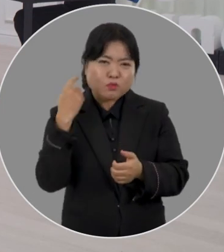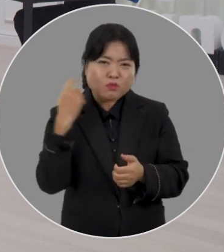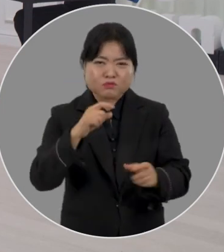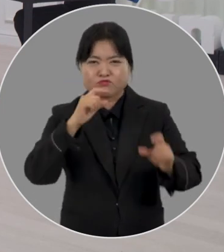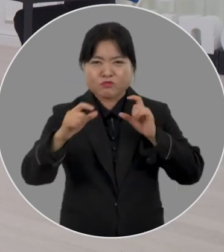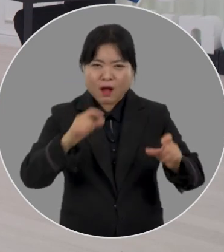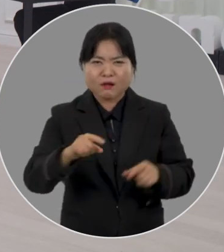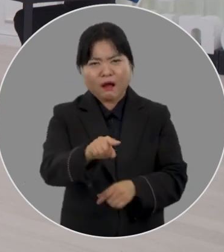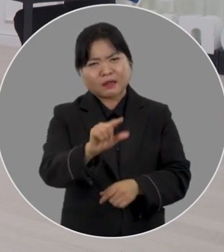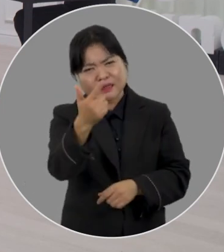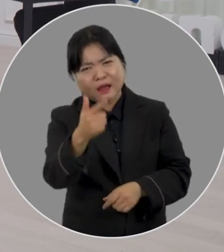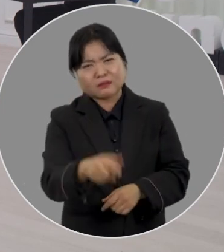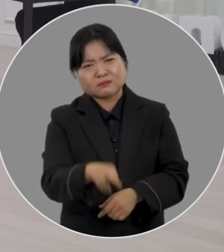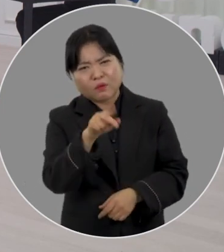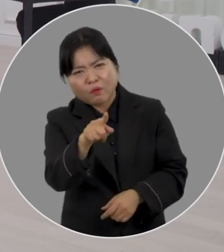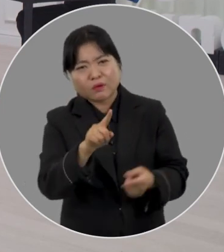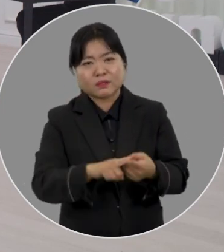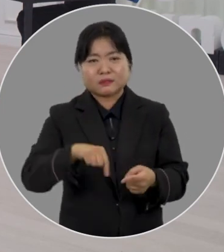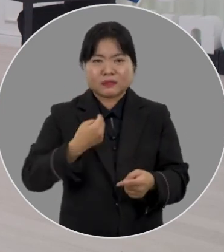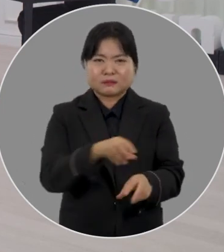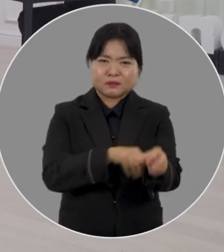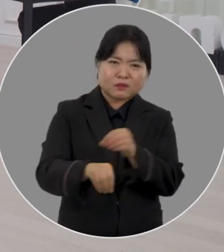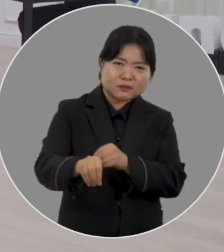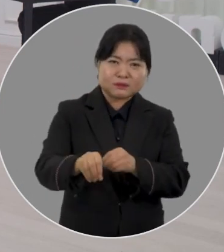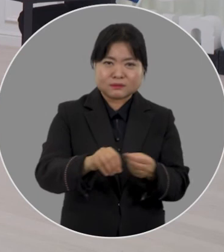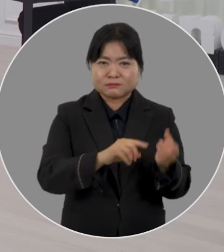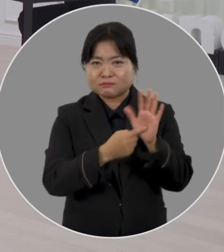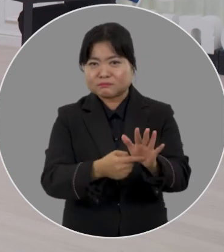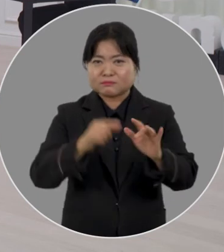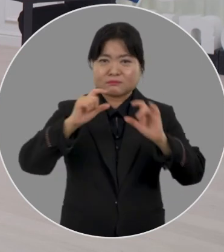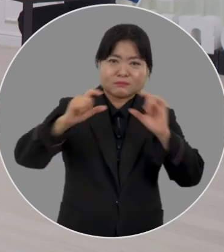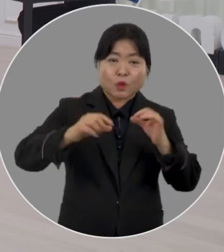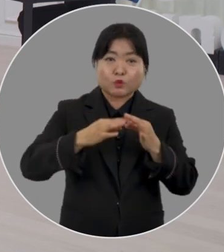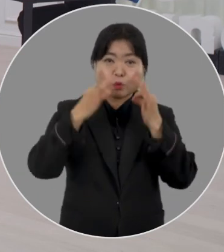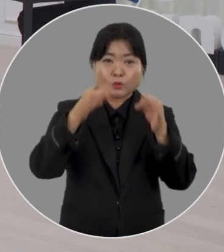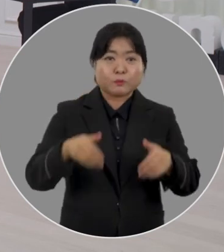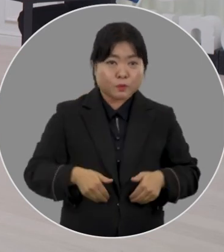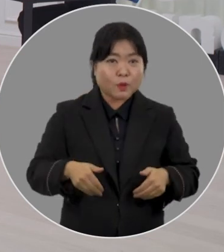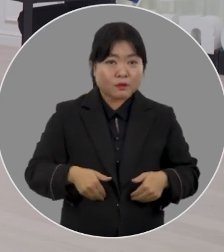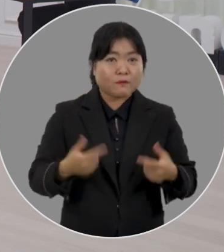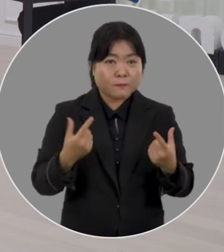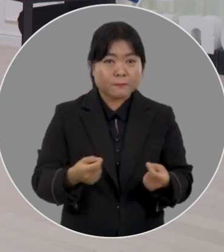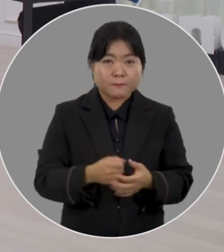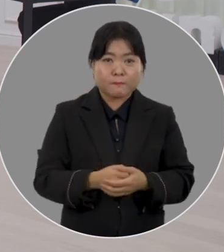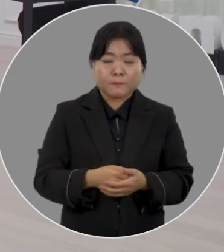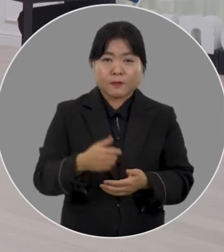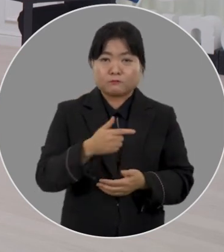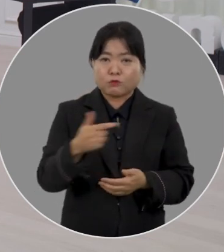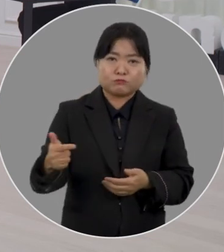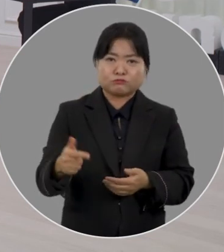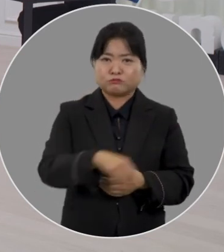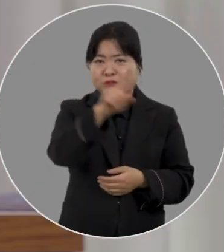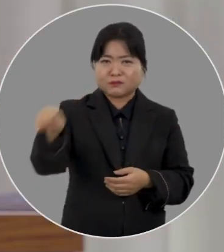아니다라고 얘기하는 그런 어떤 자기도 적극성을 띄고 얘기하는 그런 노력들도 필요하지 않을까 싶어요. 너무